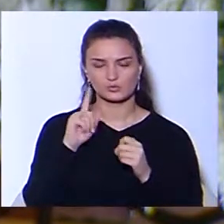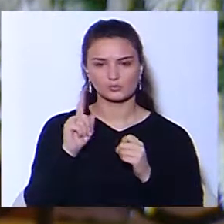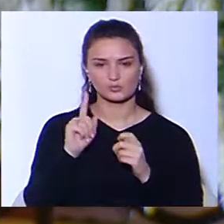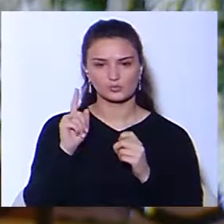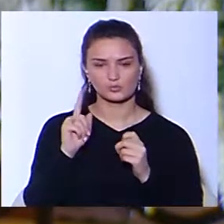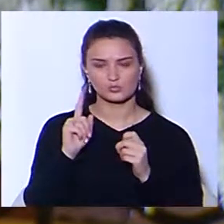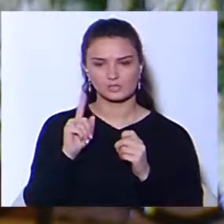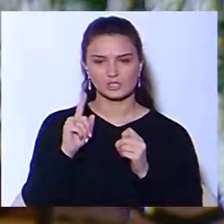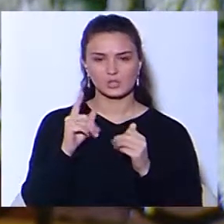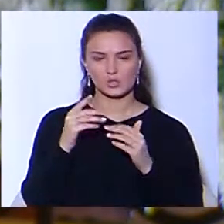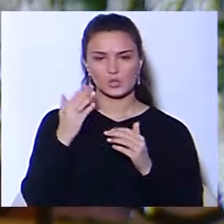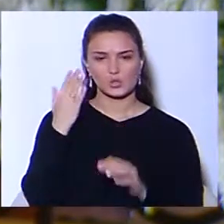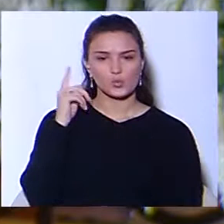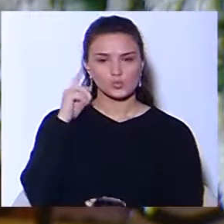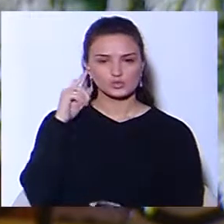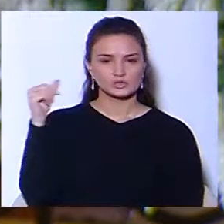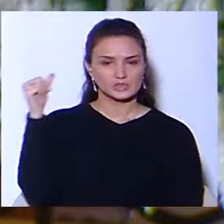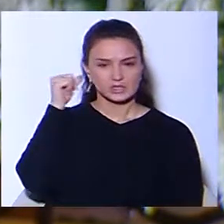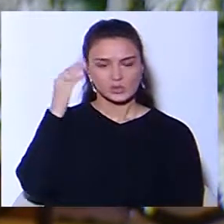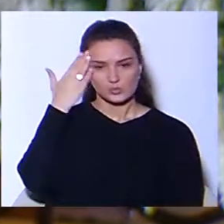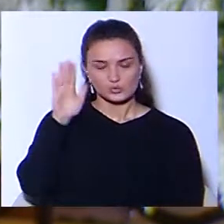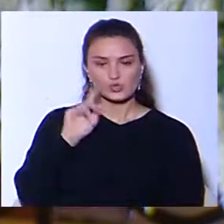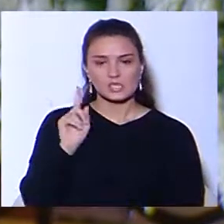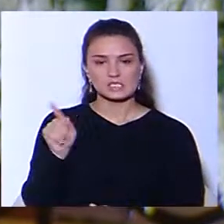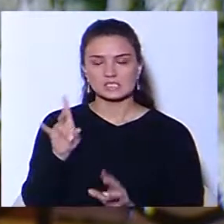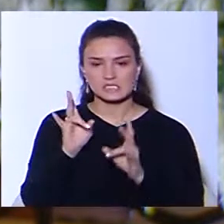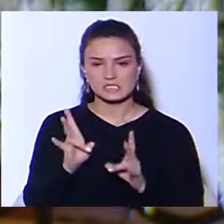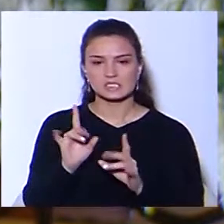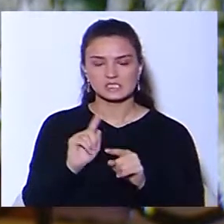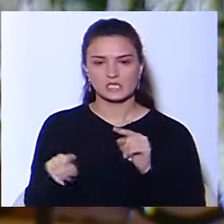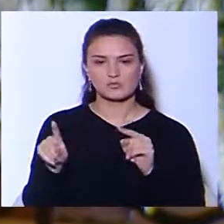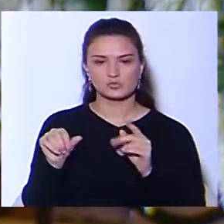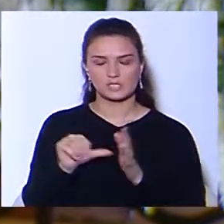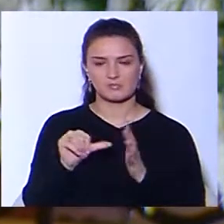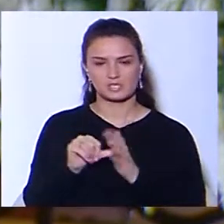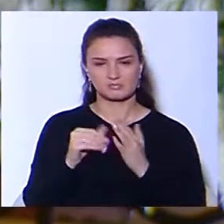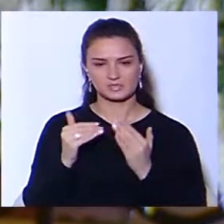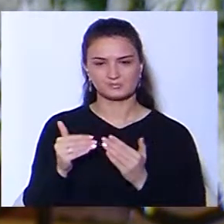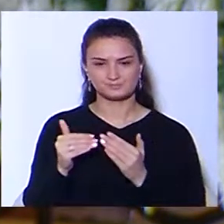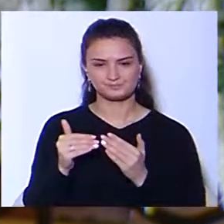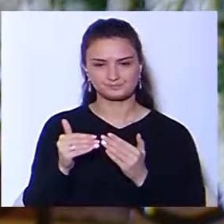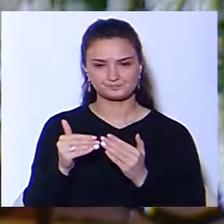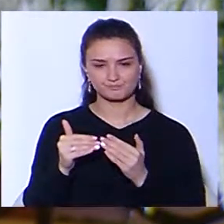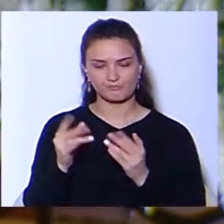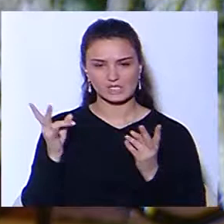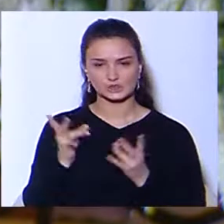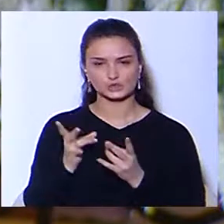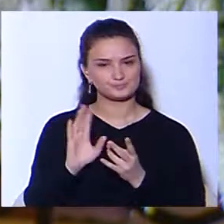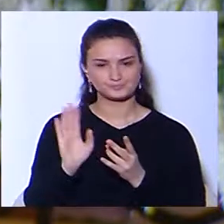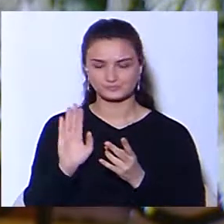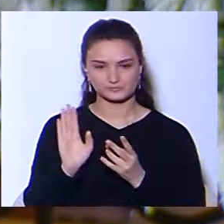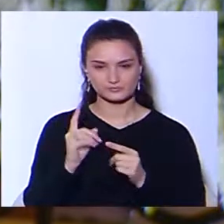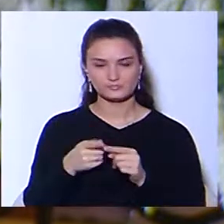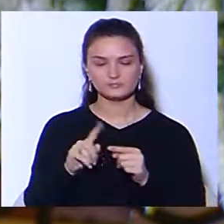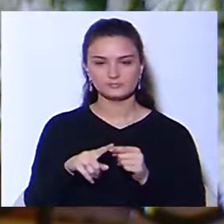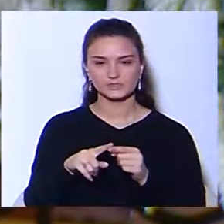კურში შეტებული უცხო სხეული არ არის ისეთი საგანგაშო და სასწრაფო დახმარების არ საჭიროებს